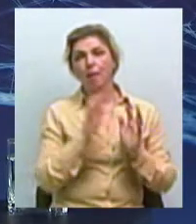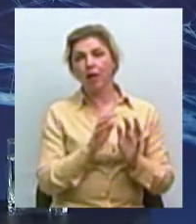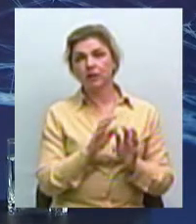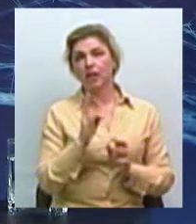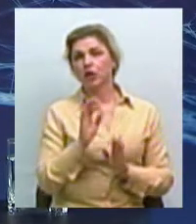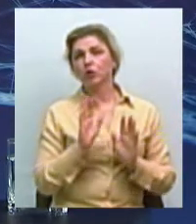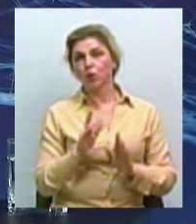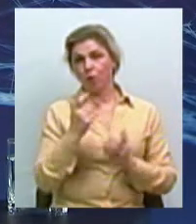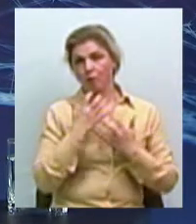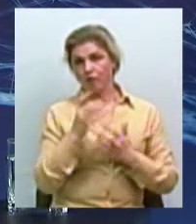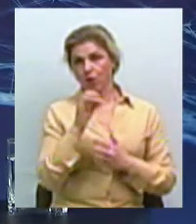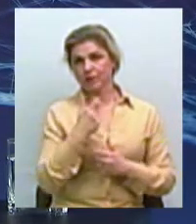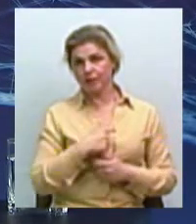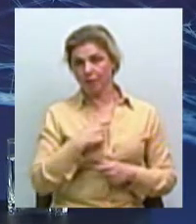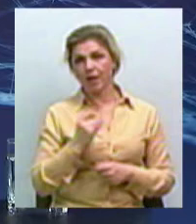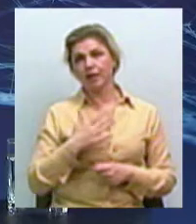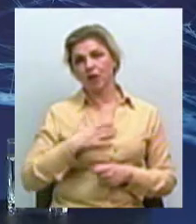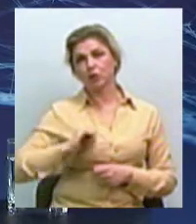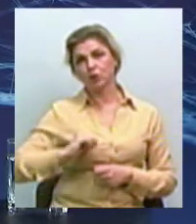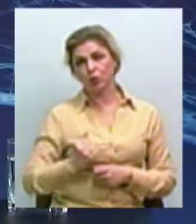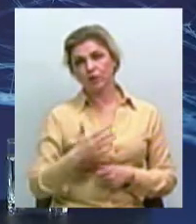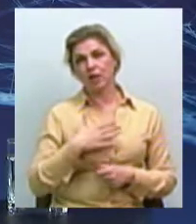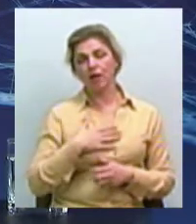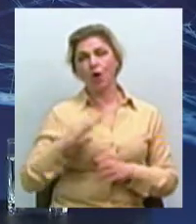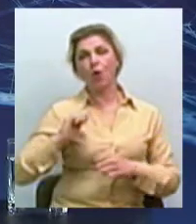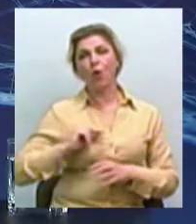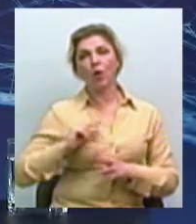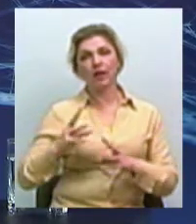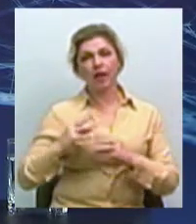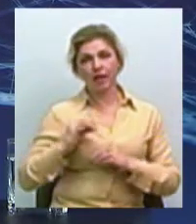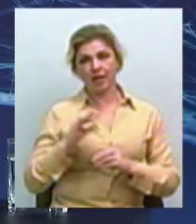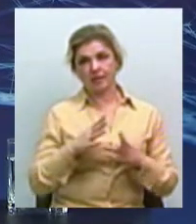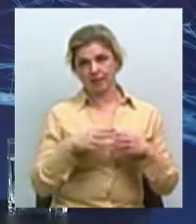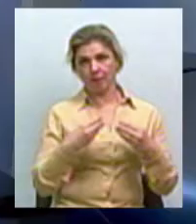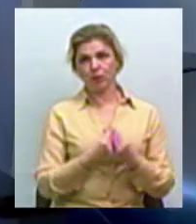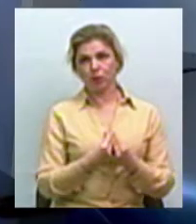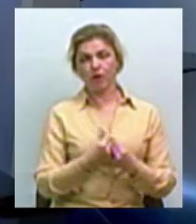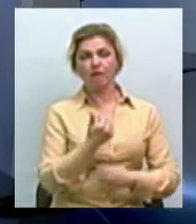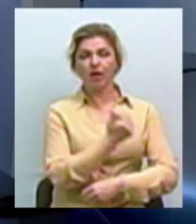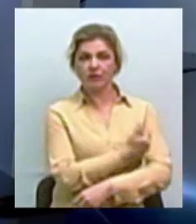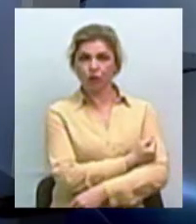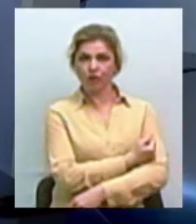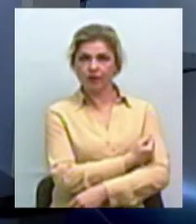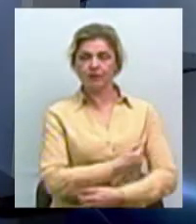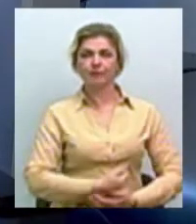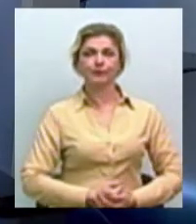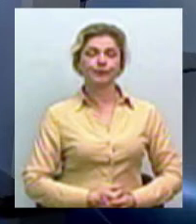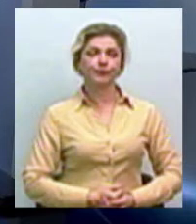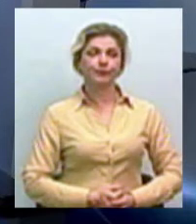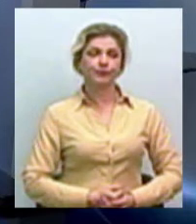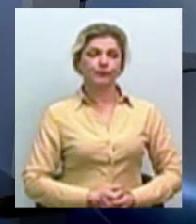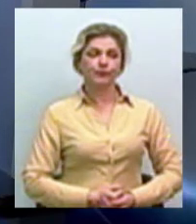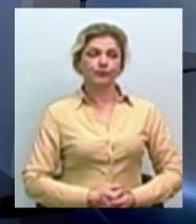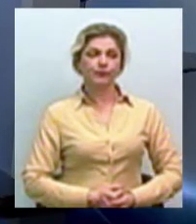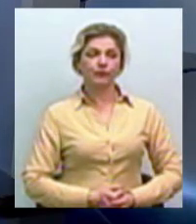про себе, але про наших друзів, про наших колег і про нашу сім'ю. Вакцинуватися. А скажіть, будь